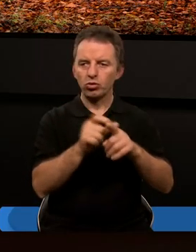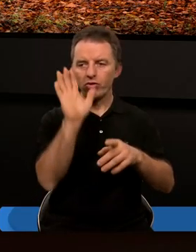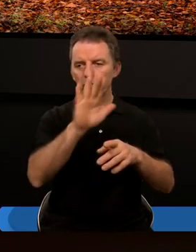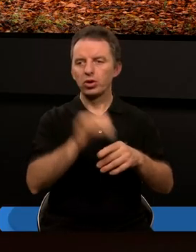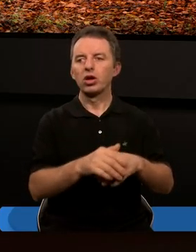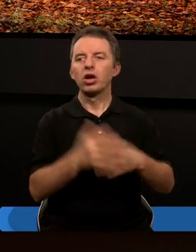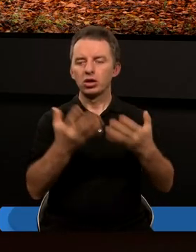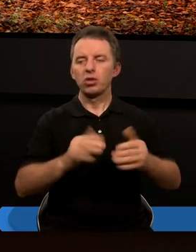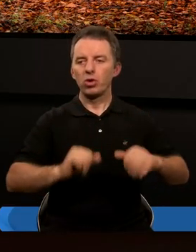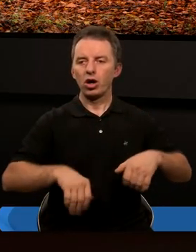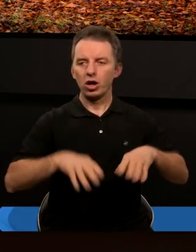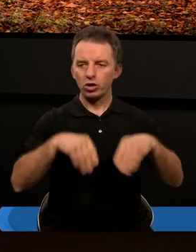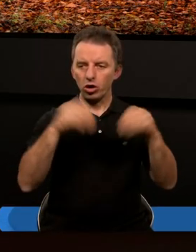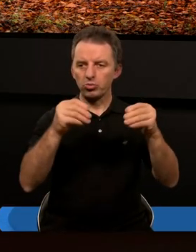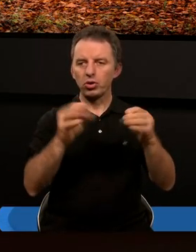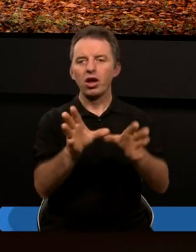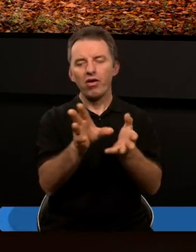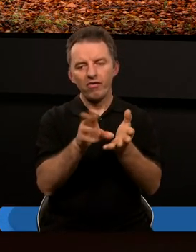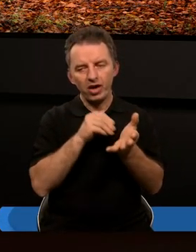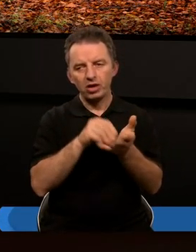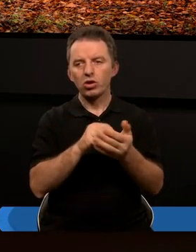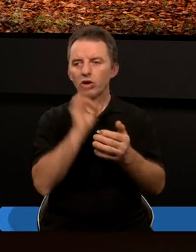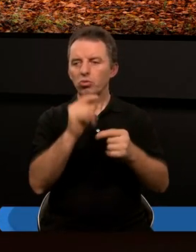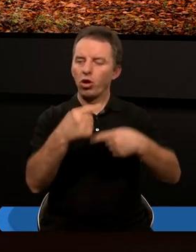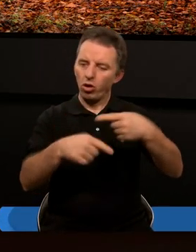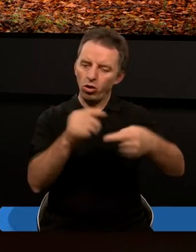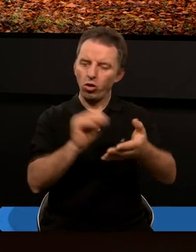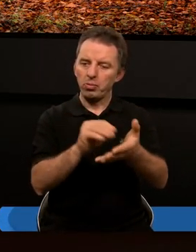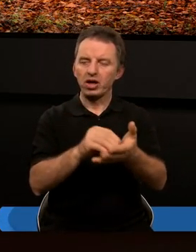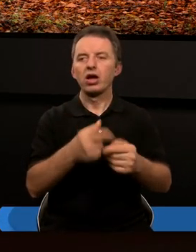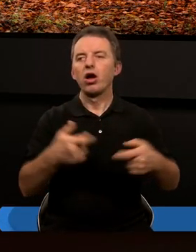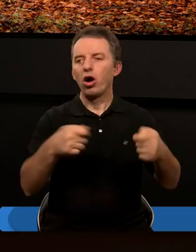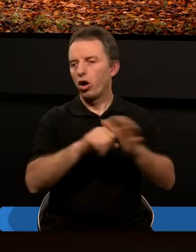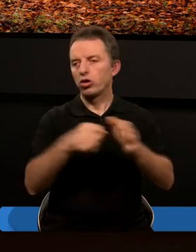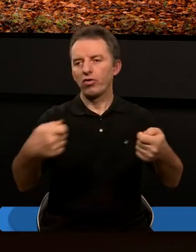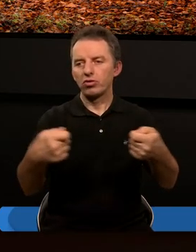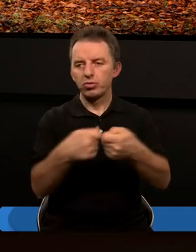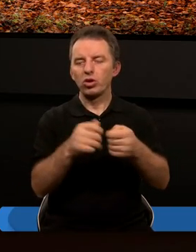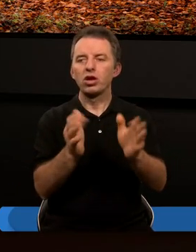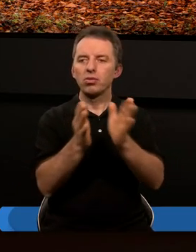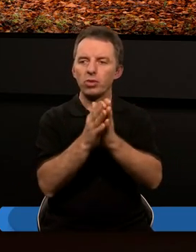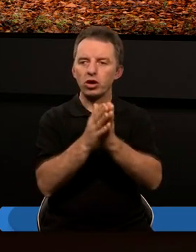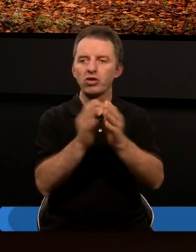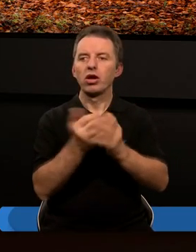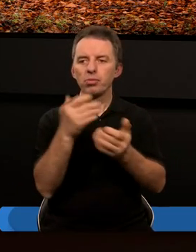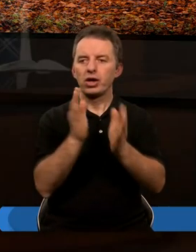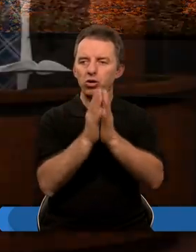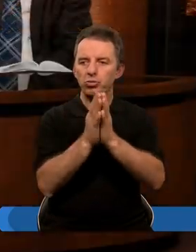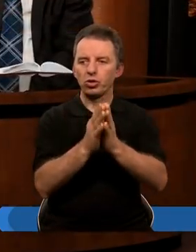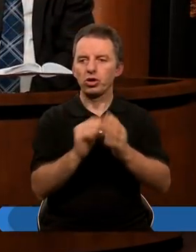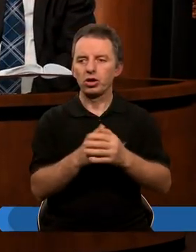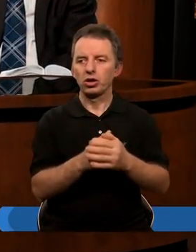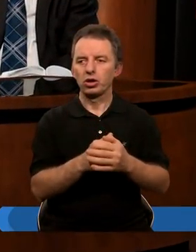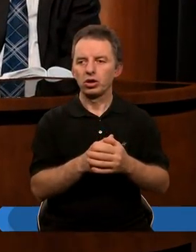chciałbym, byśmy rozpoczęli według dobrego obyczaju od wspólnej modlitwy. Bardzo proszę.